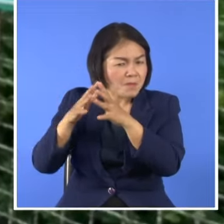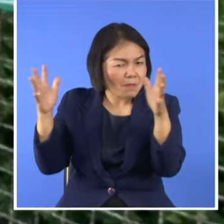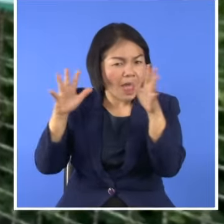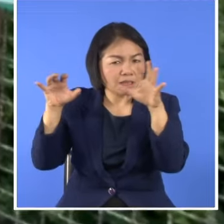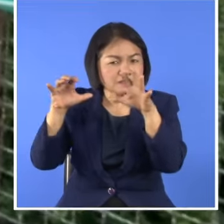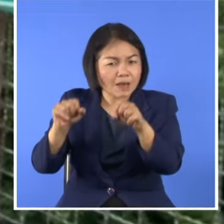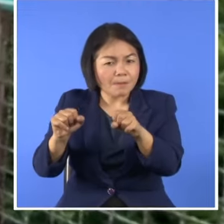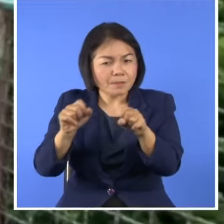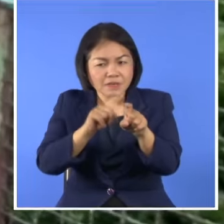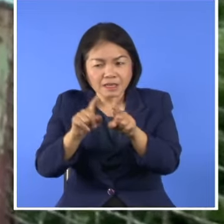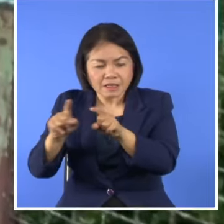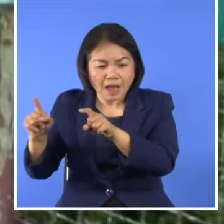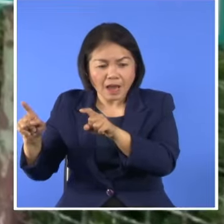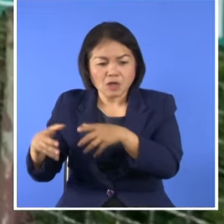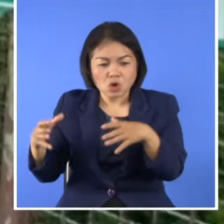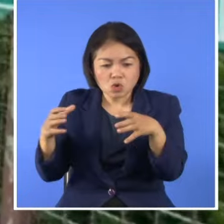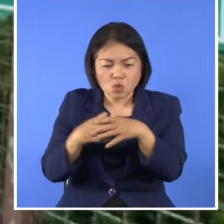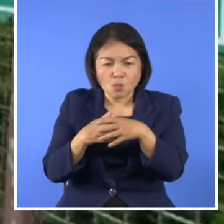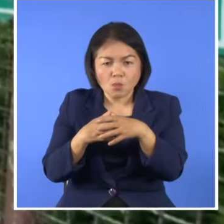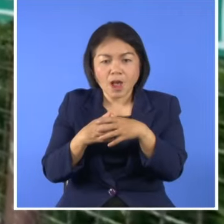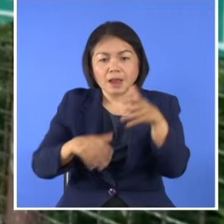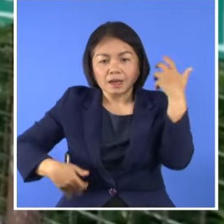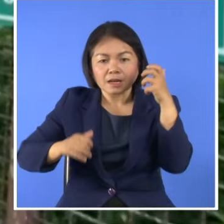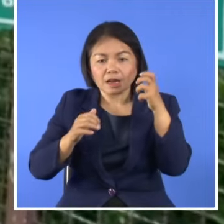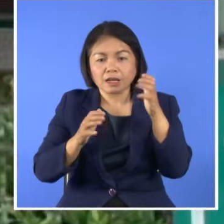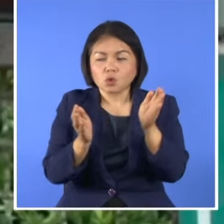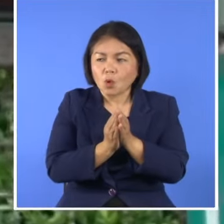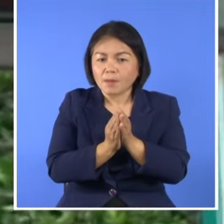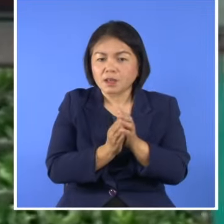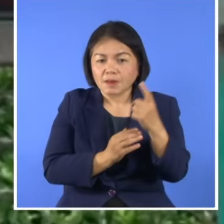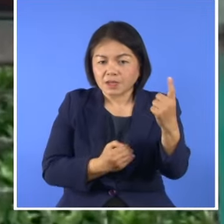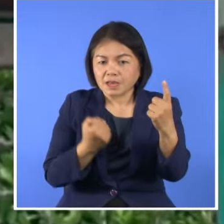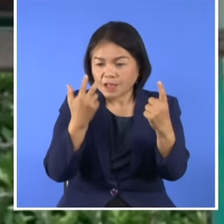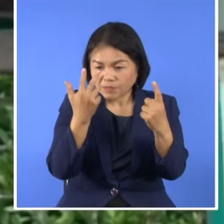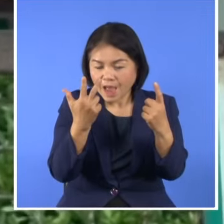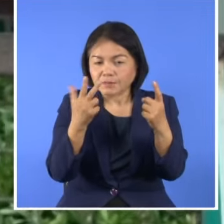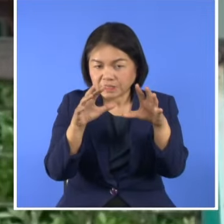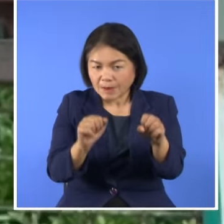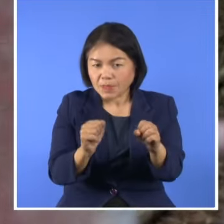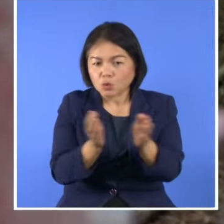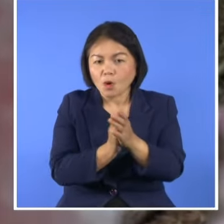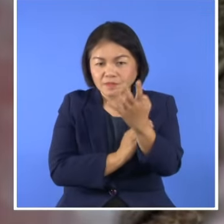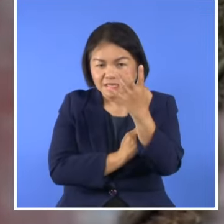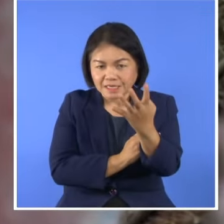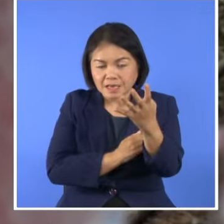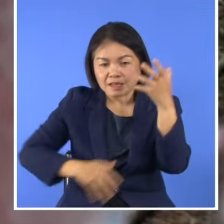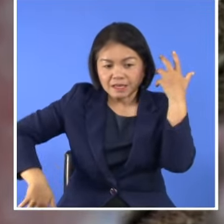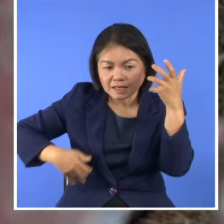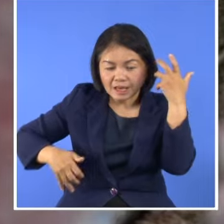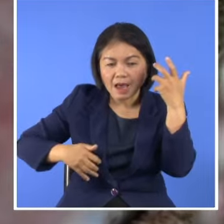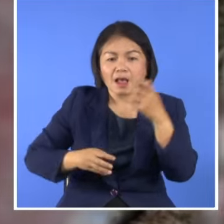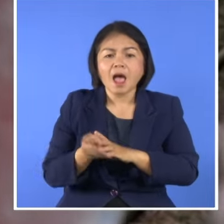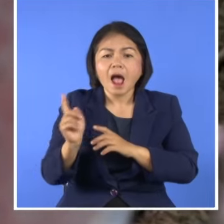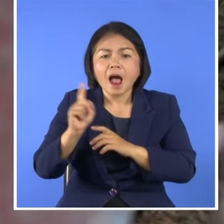แหว่งสหกรณ์เนี่ยพร้อมกับสมุนได้อีก 3ตัวรวมเป็น 4ตัวเมื่อวานนี้เถูกเจ้าหน้าที่นี้จับได้โดยใช้ข้าวโพดเไป